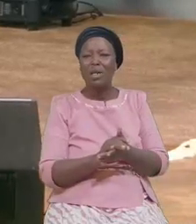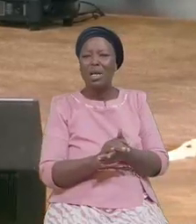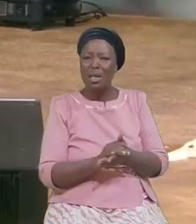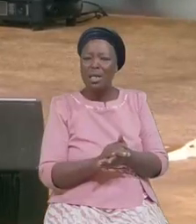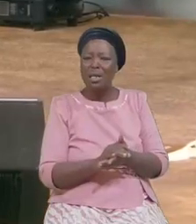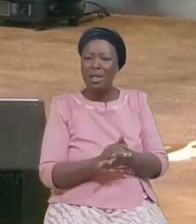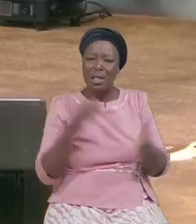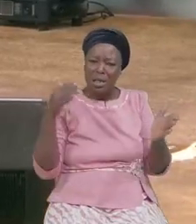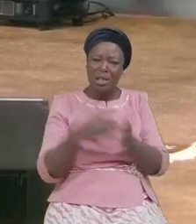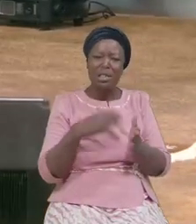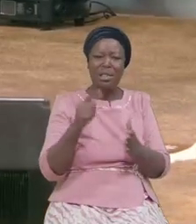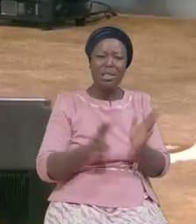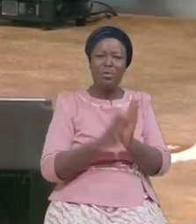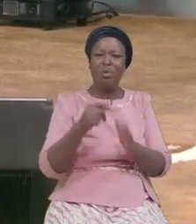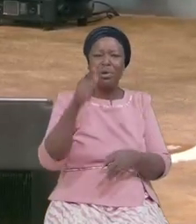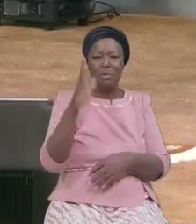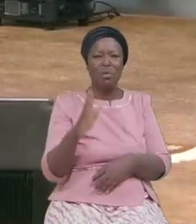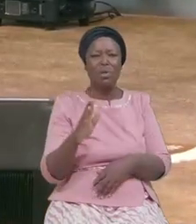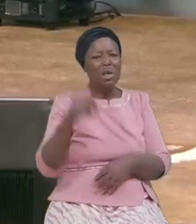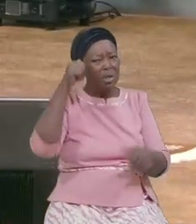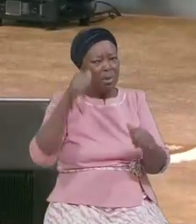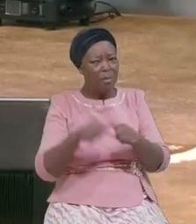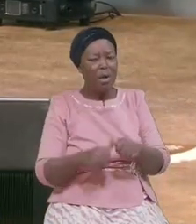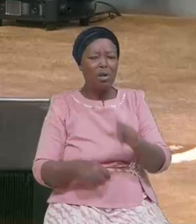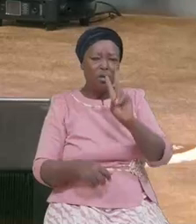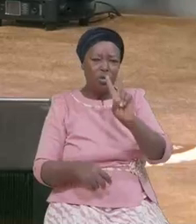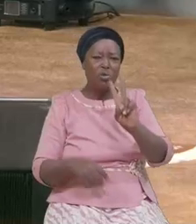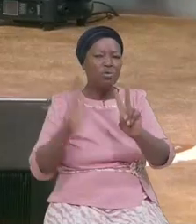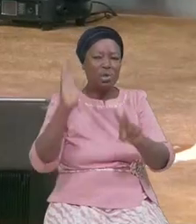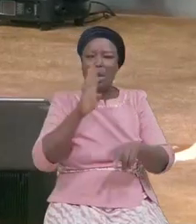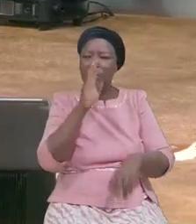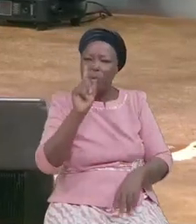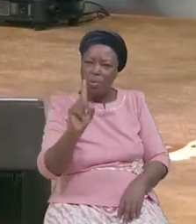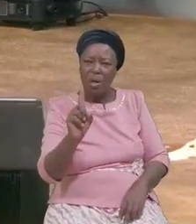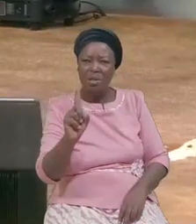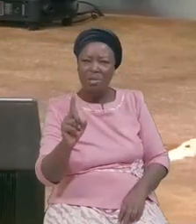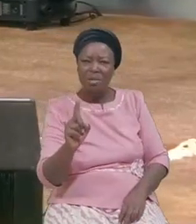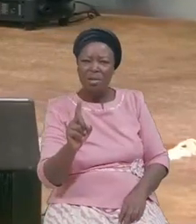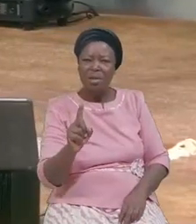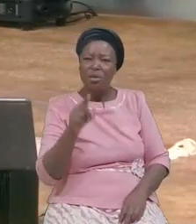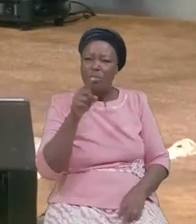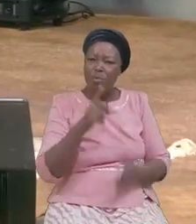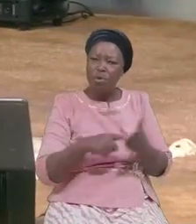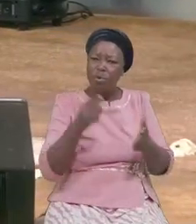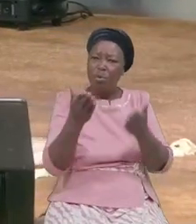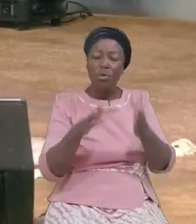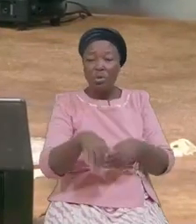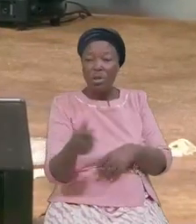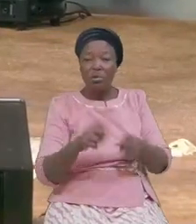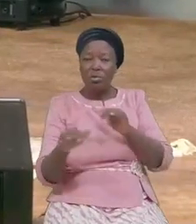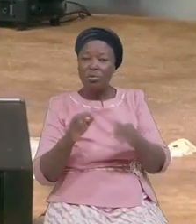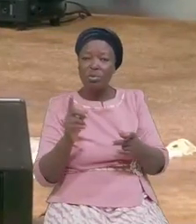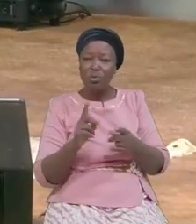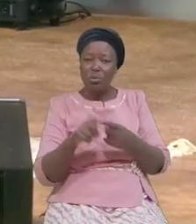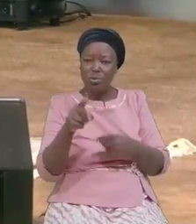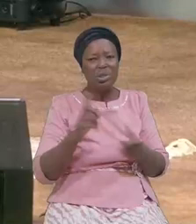soit se soumettre à toi? Les deux seront une seule chair, la Bible a-t-elle dit. Mais pourquoi ce que tu veux que les autres fassent pour toi, fais-le toi-même pour